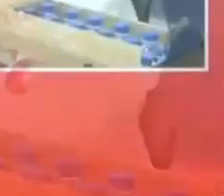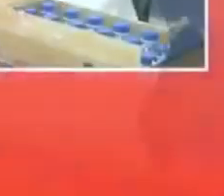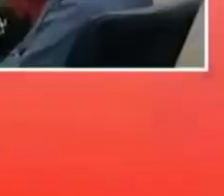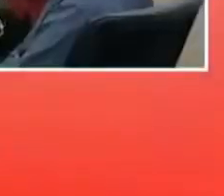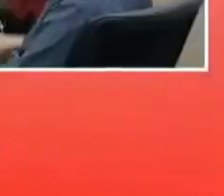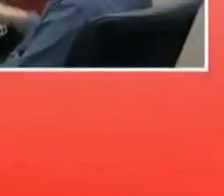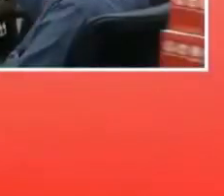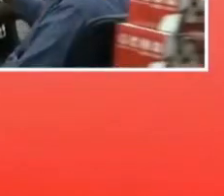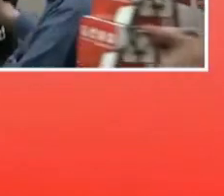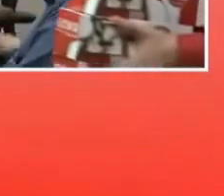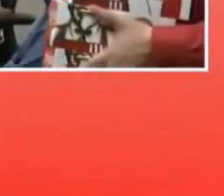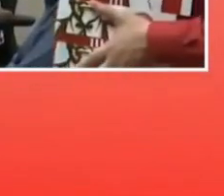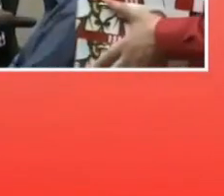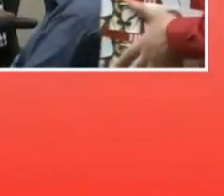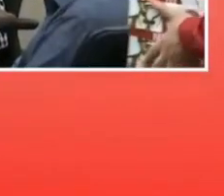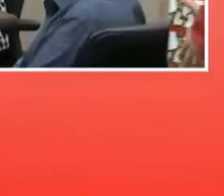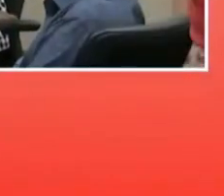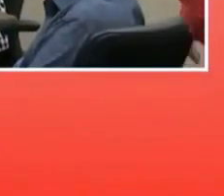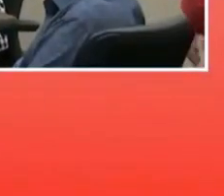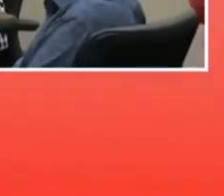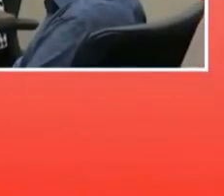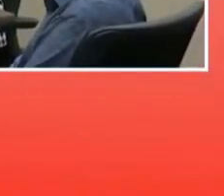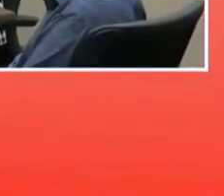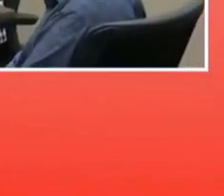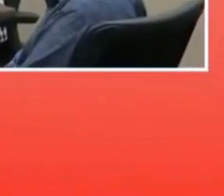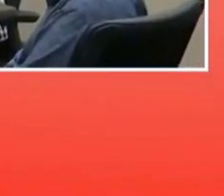di di